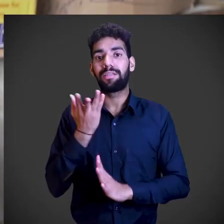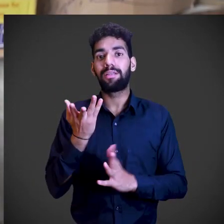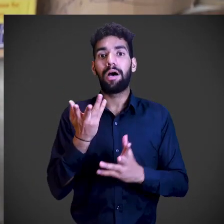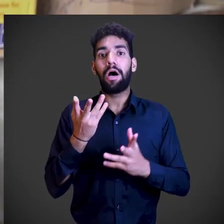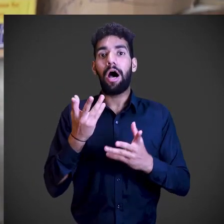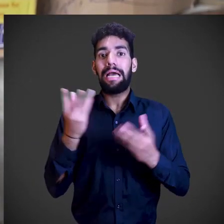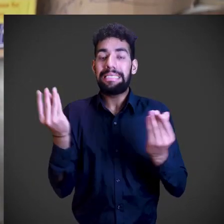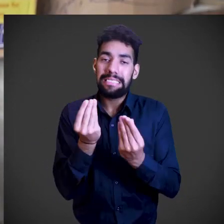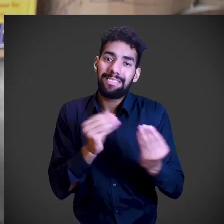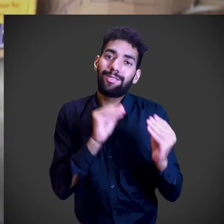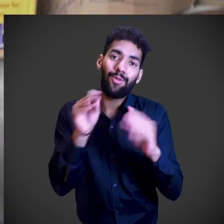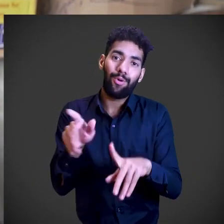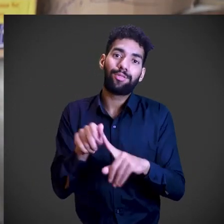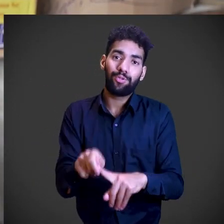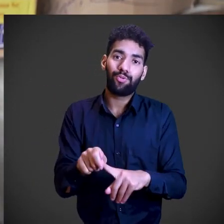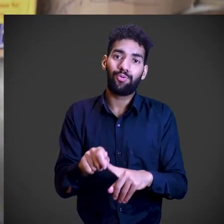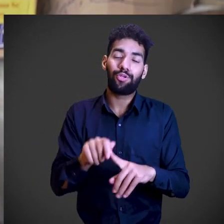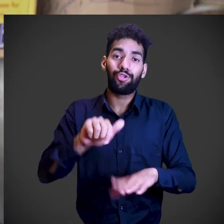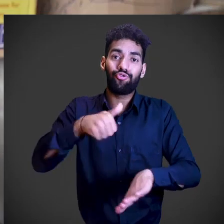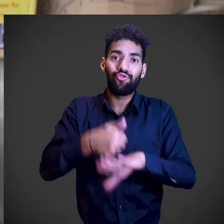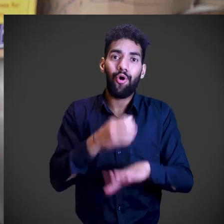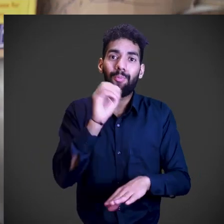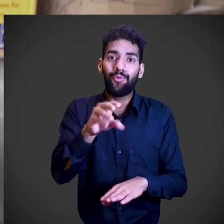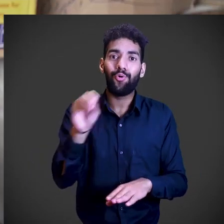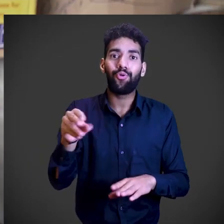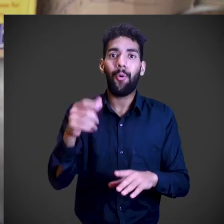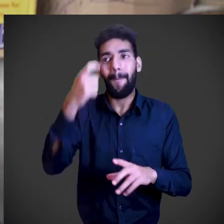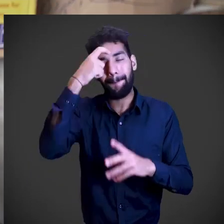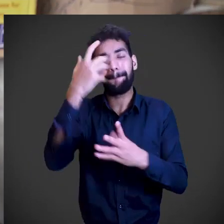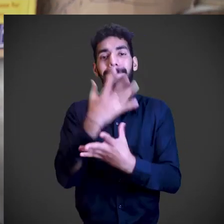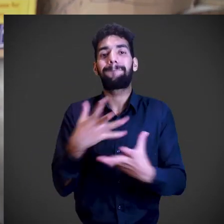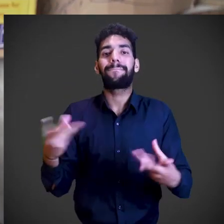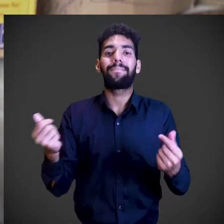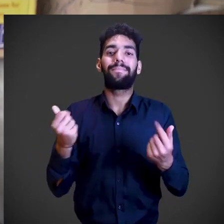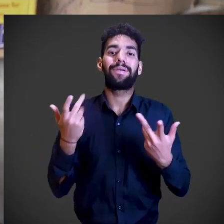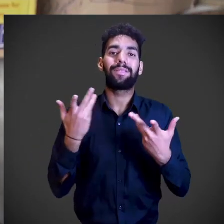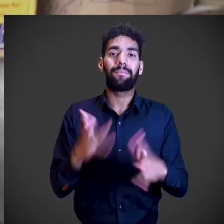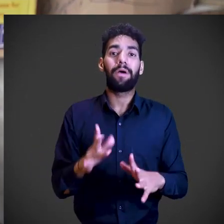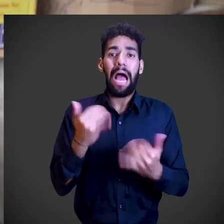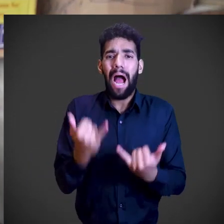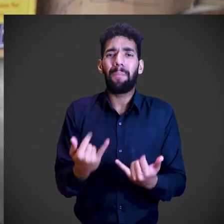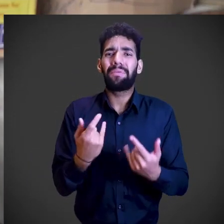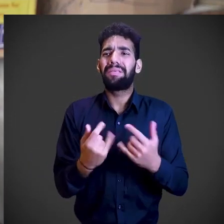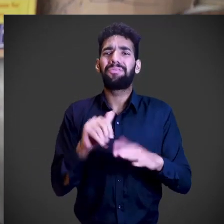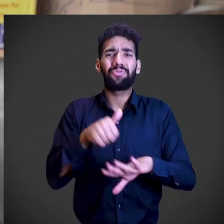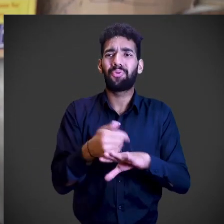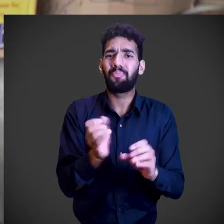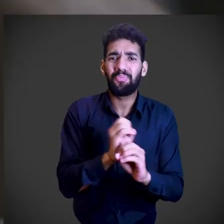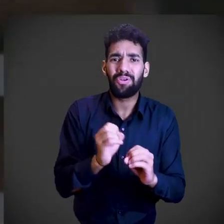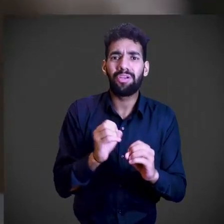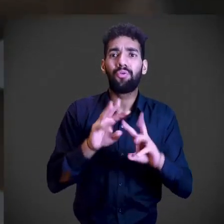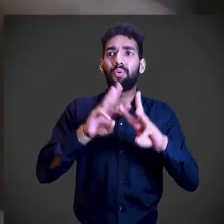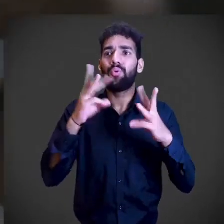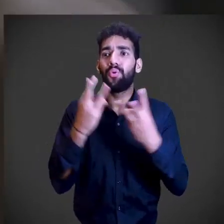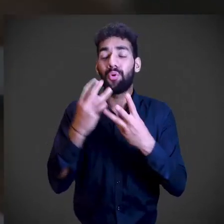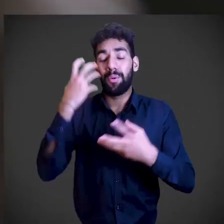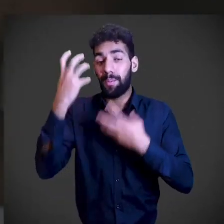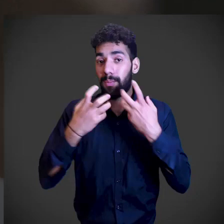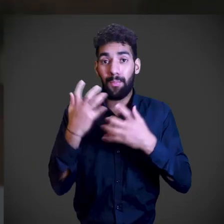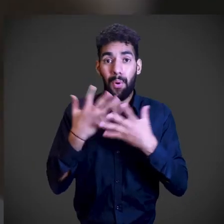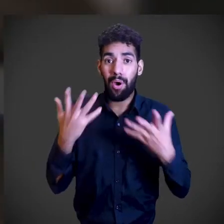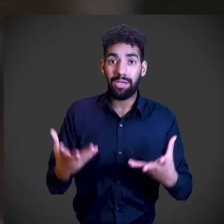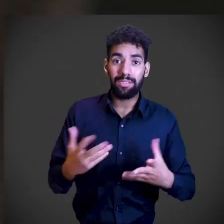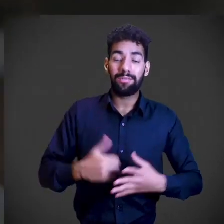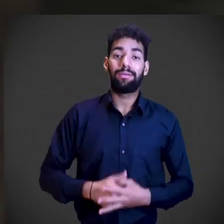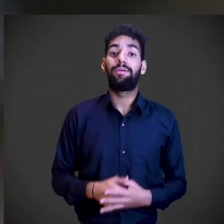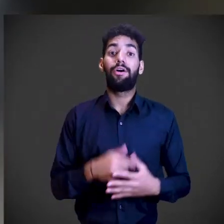मिलेंगी, लोगों को रोज़गार जो है ना इसमें मसले मसाइल ख़त्म हो जाएंगे। जो हर बंदा इस टाइम बेरोज़गार है, किसी माशी हालात की वजह से परेशान है, जितने